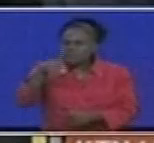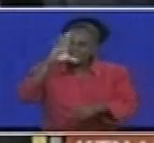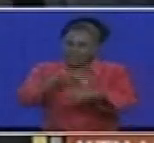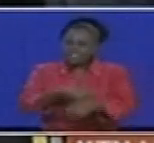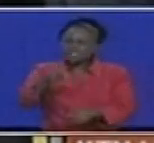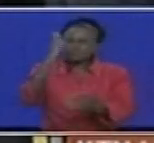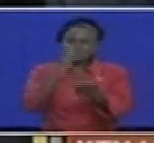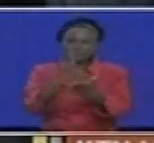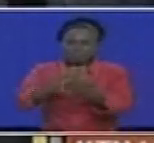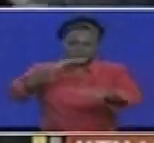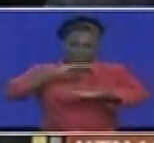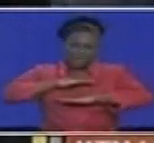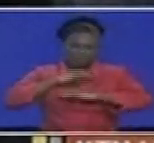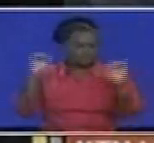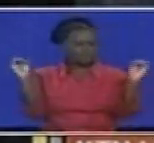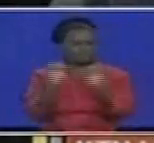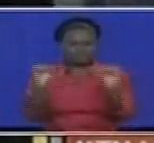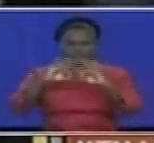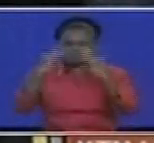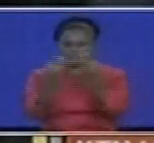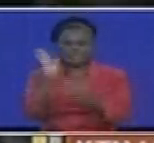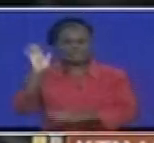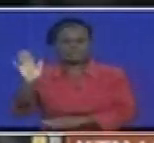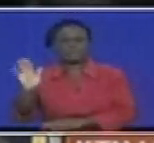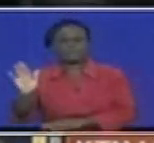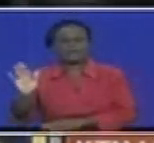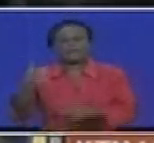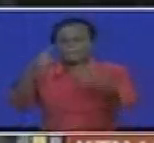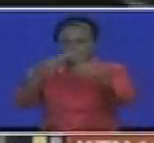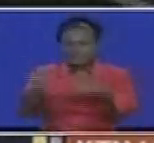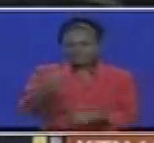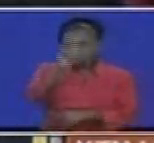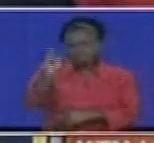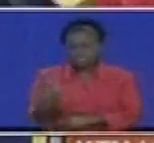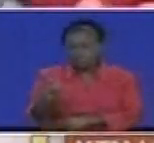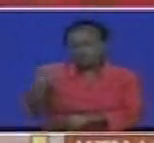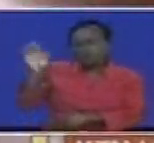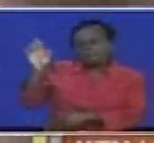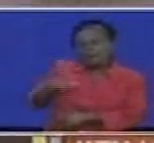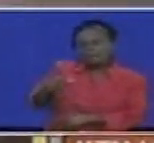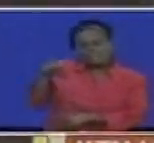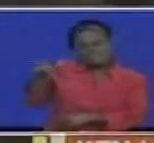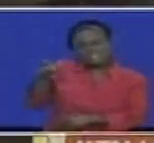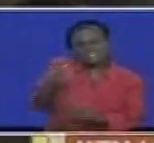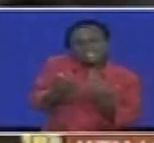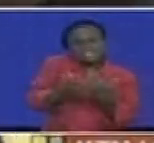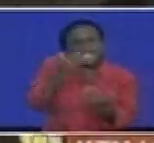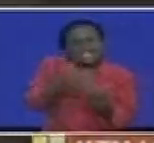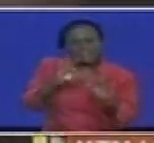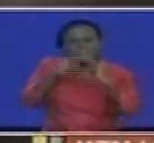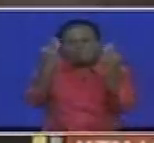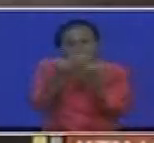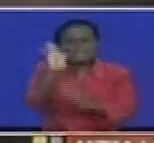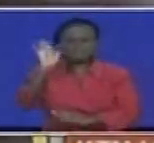bila shaka hakitoshelezi mahitaji ya familia yake. Lakini je, mama huyu hukimu vipi mahitaji ya familia